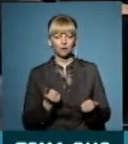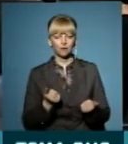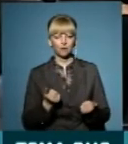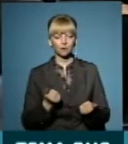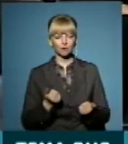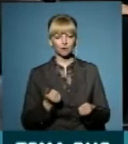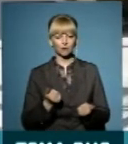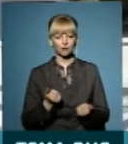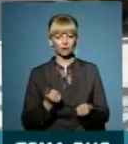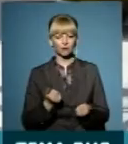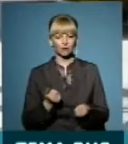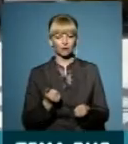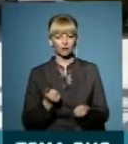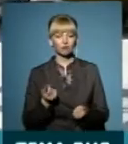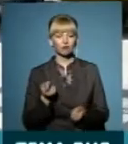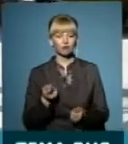От,